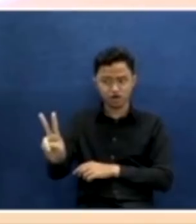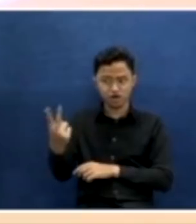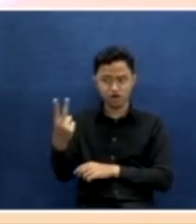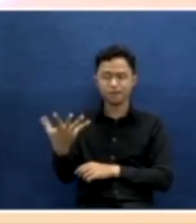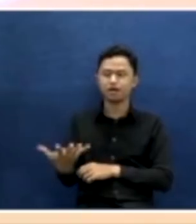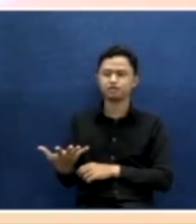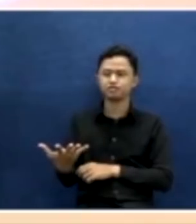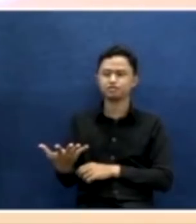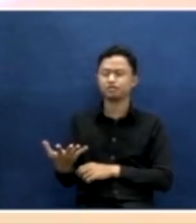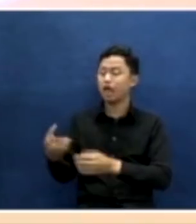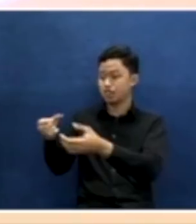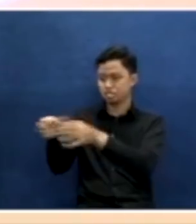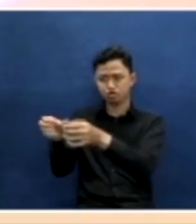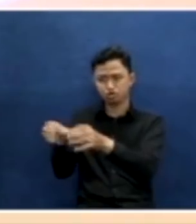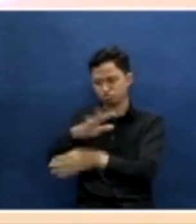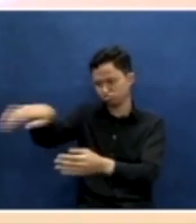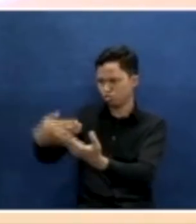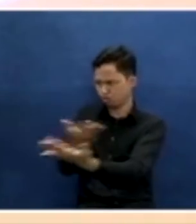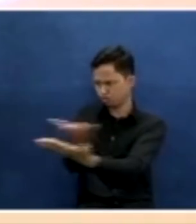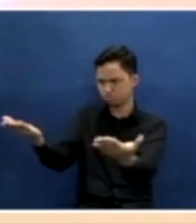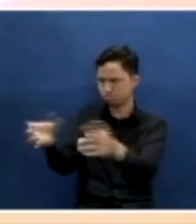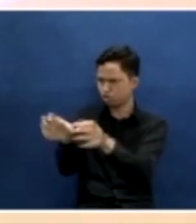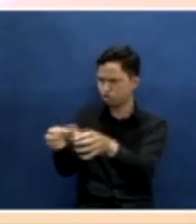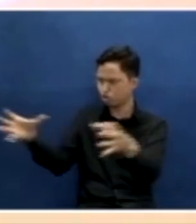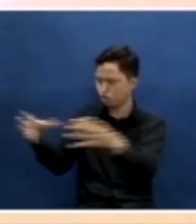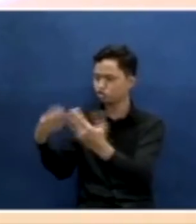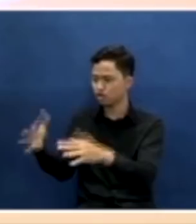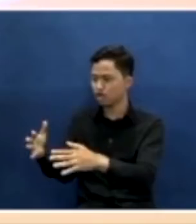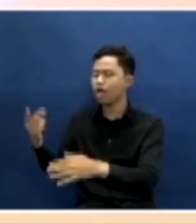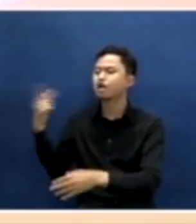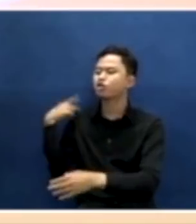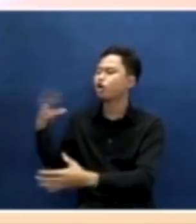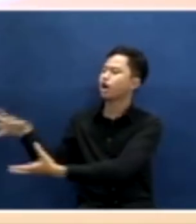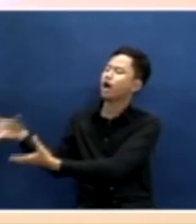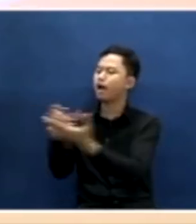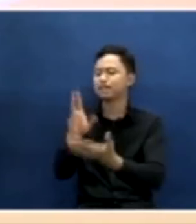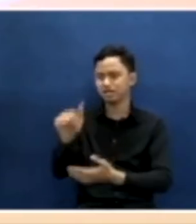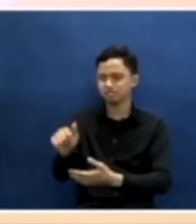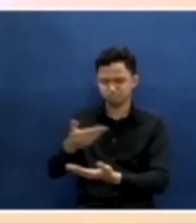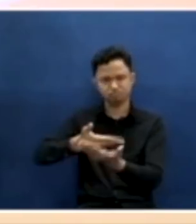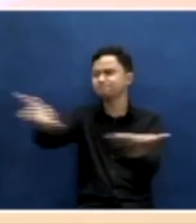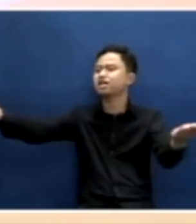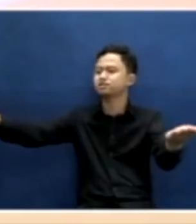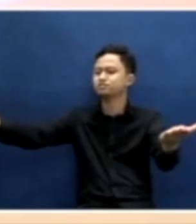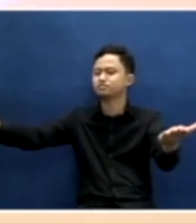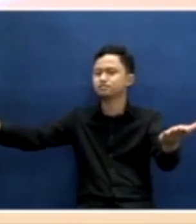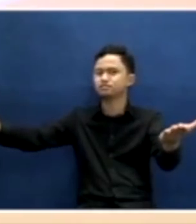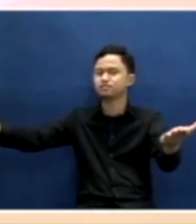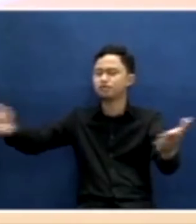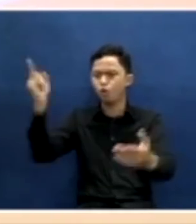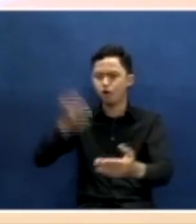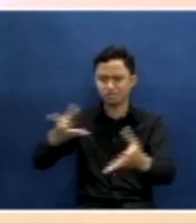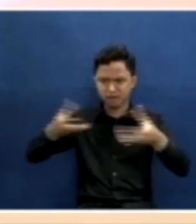perintah yang kedua telur-telur yang kalian telah kumpulkan dari kemarin tolong diambil kembali Silahkan diambil siapapun yang tidak